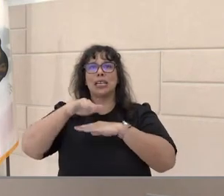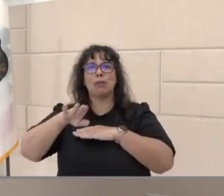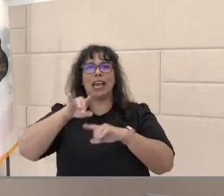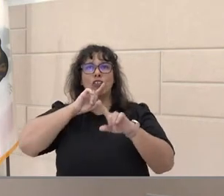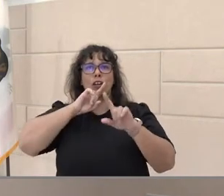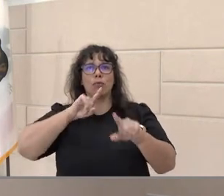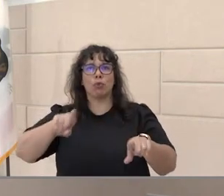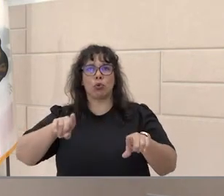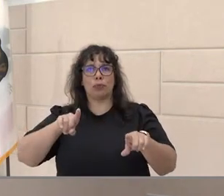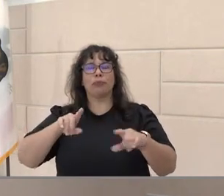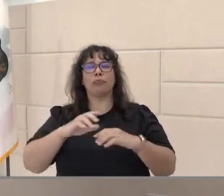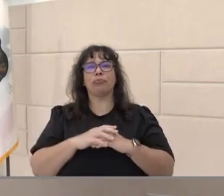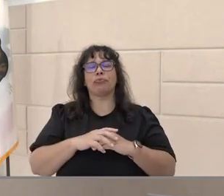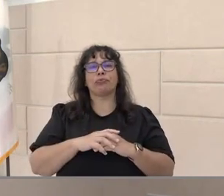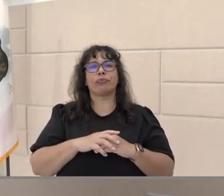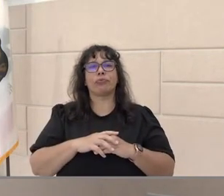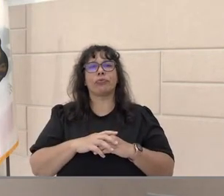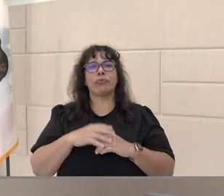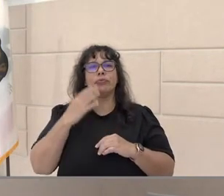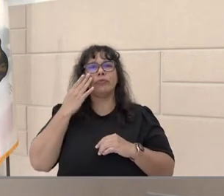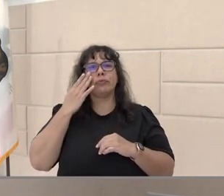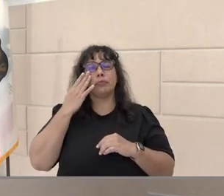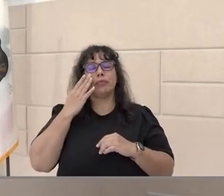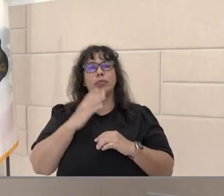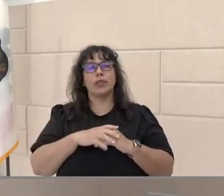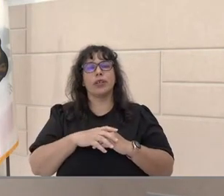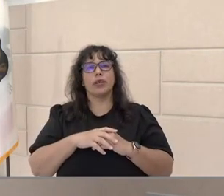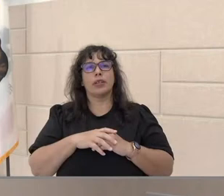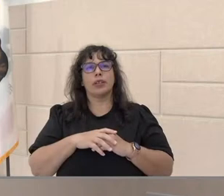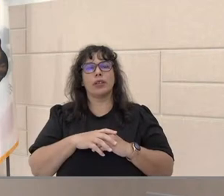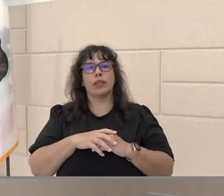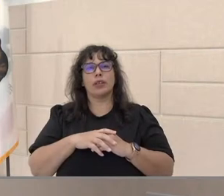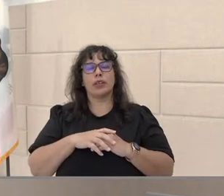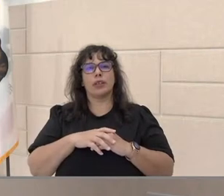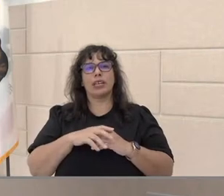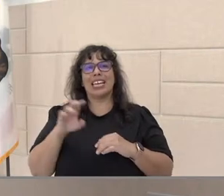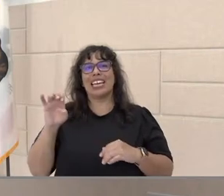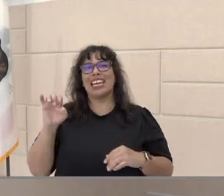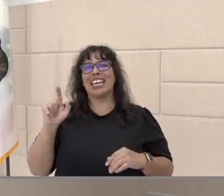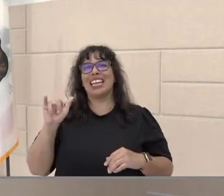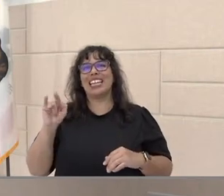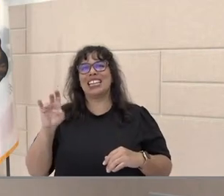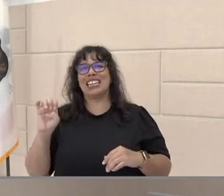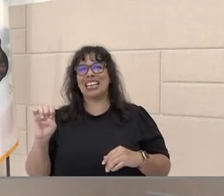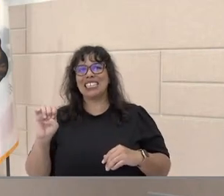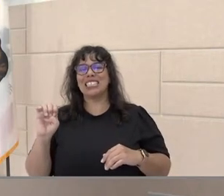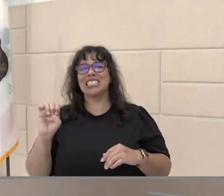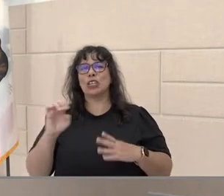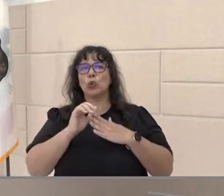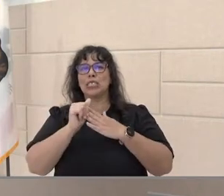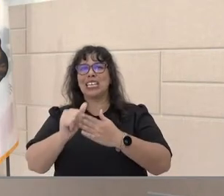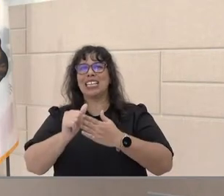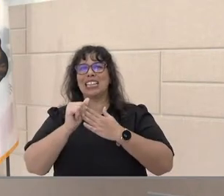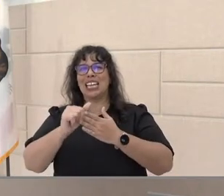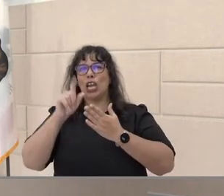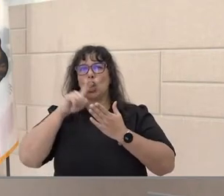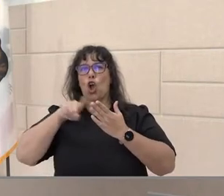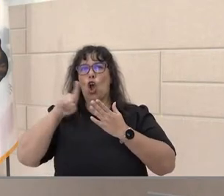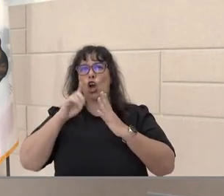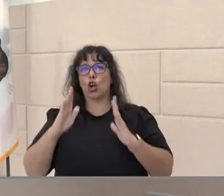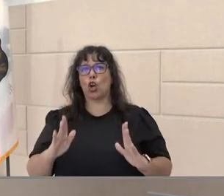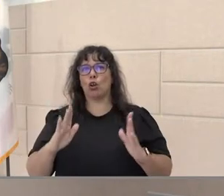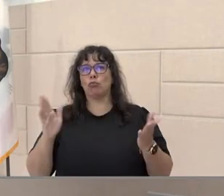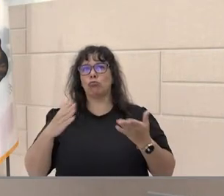audit ហើយនឹងបានបញ្ចេញជារបាយការណ៍ខ្ញុំសូមអនុញ្ញាតទៅលើ Alice